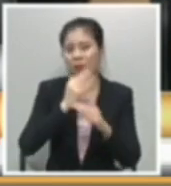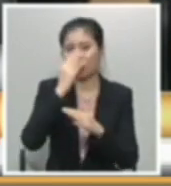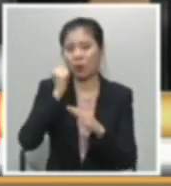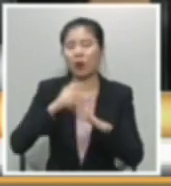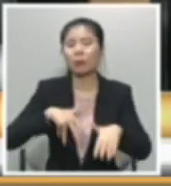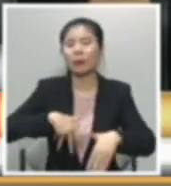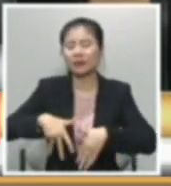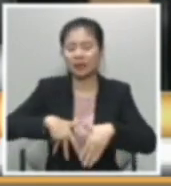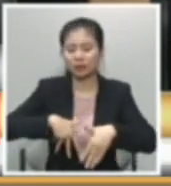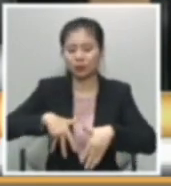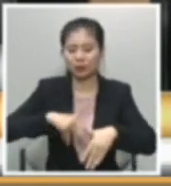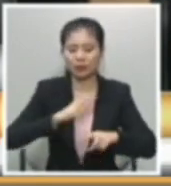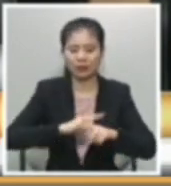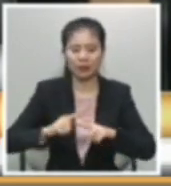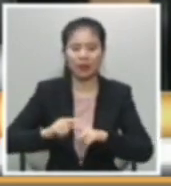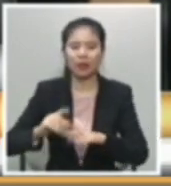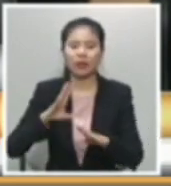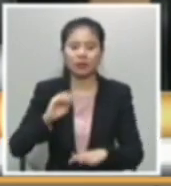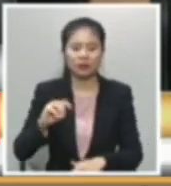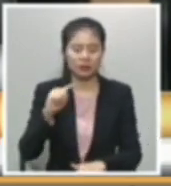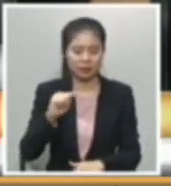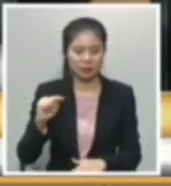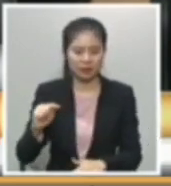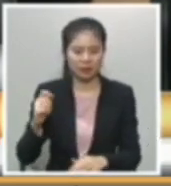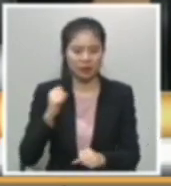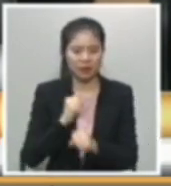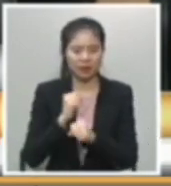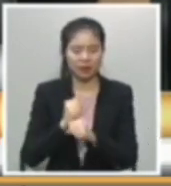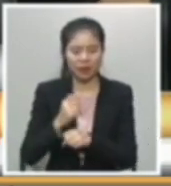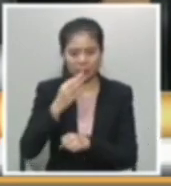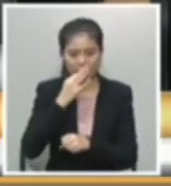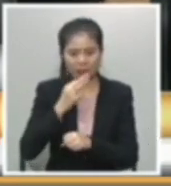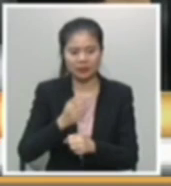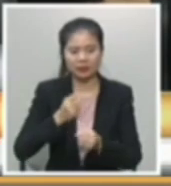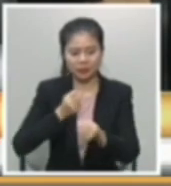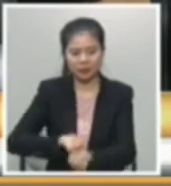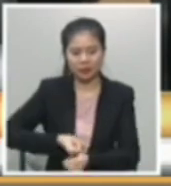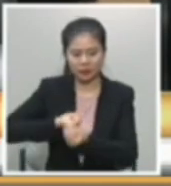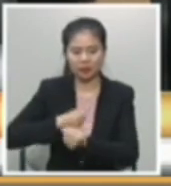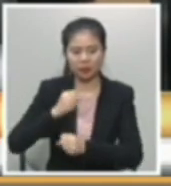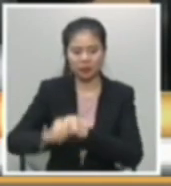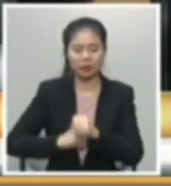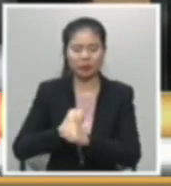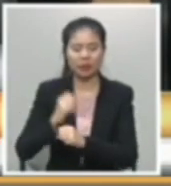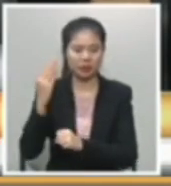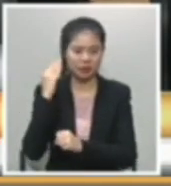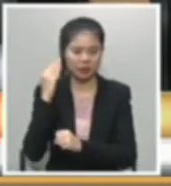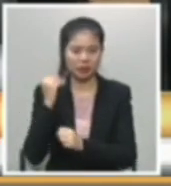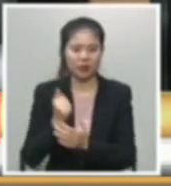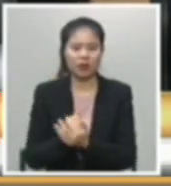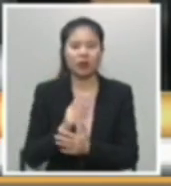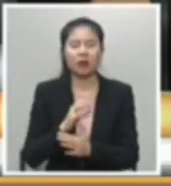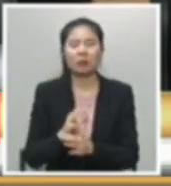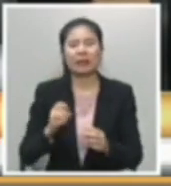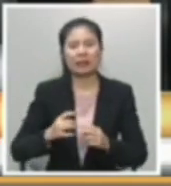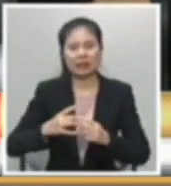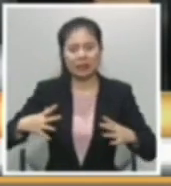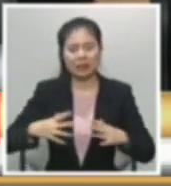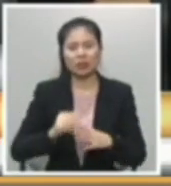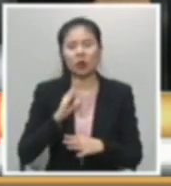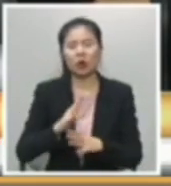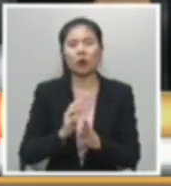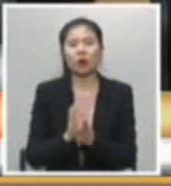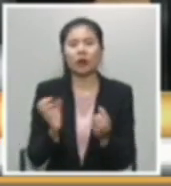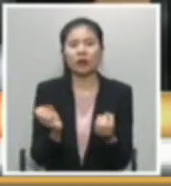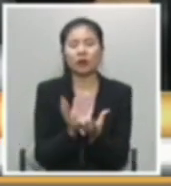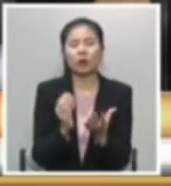นกว่าเกือบจะ 40% ของประเทศทำอาชีพเกษตรกรและปีที่ผ่านมาก็เหมือนปีชงของเกษตรกรใครทำข้